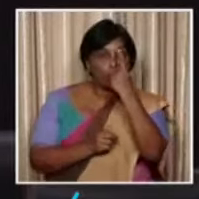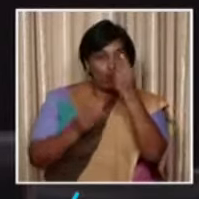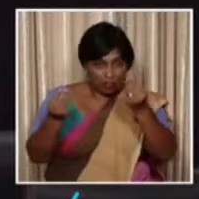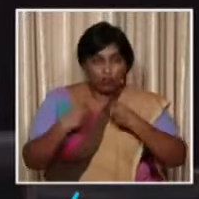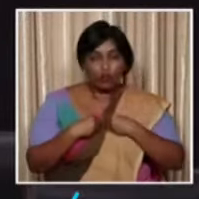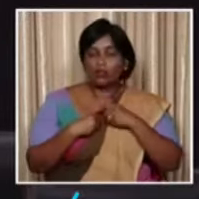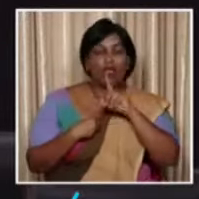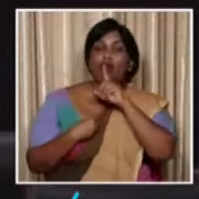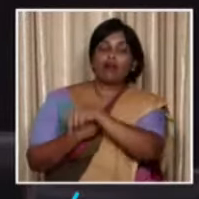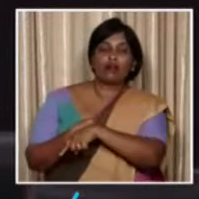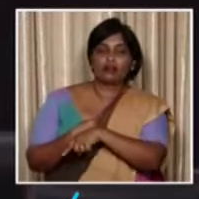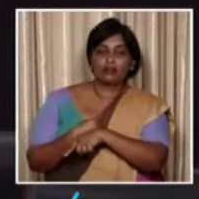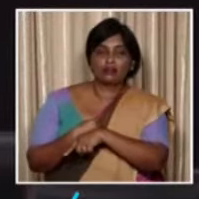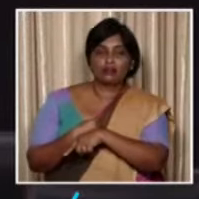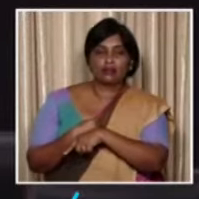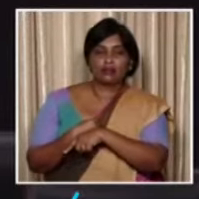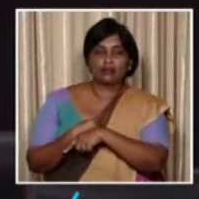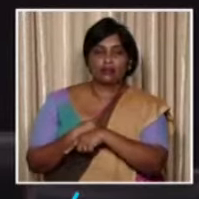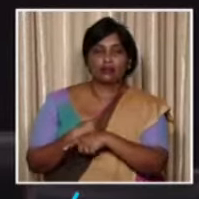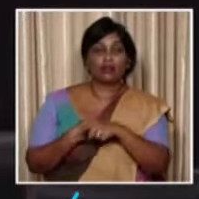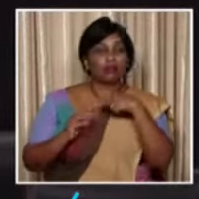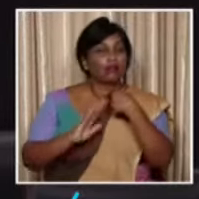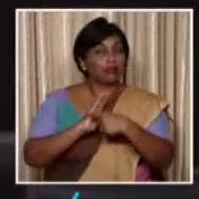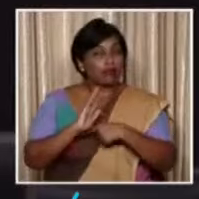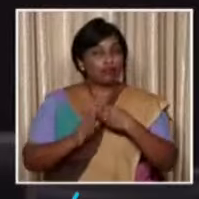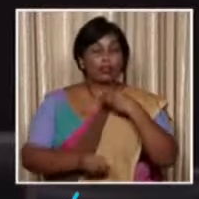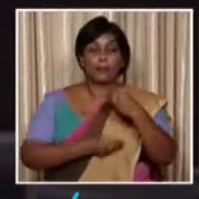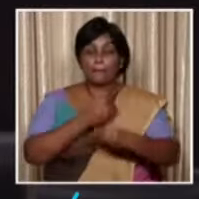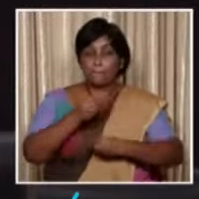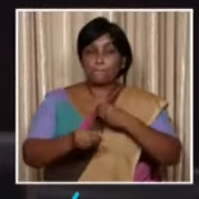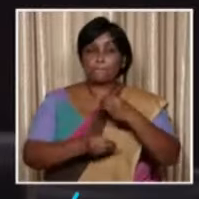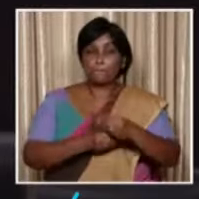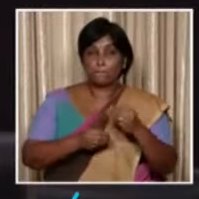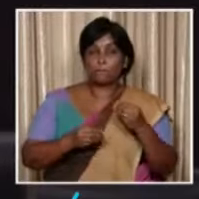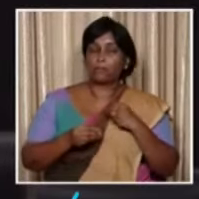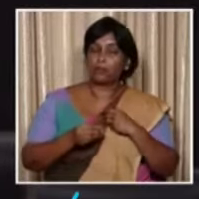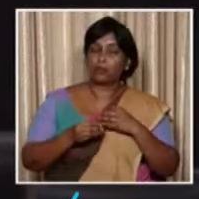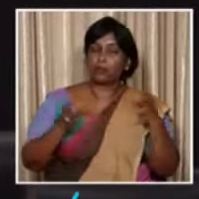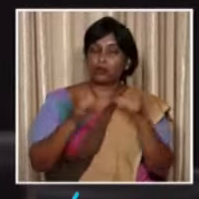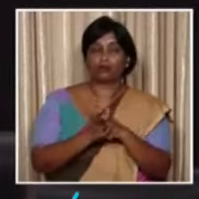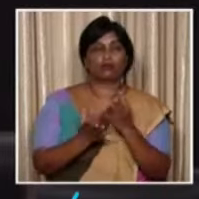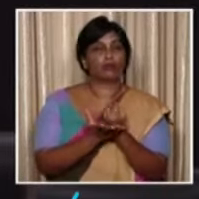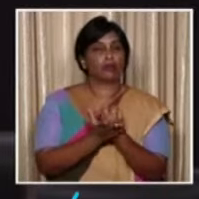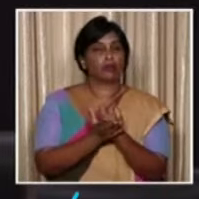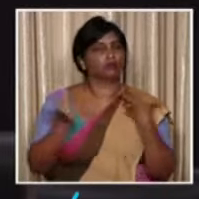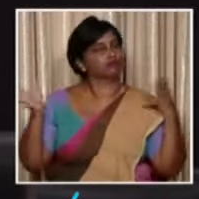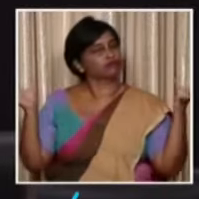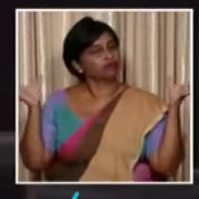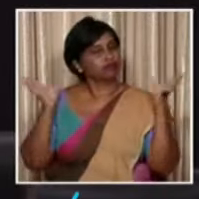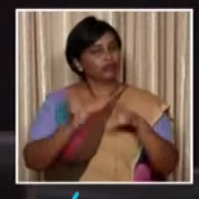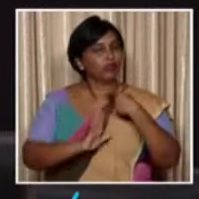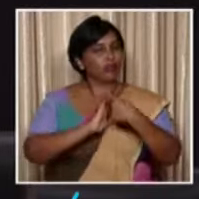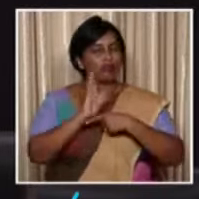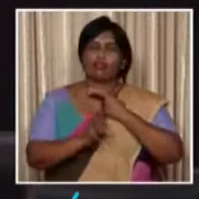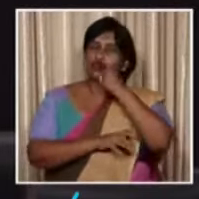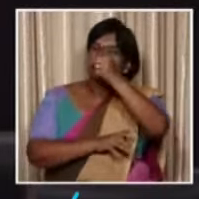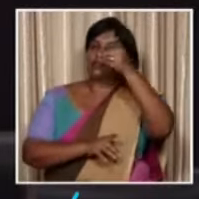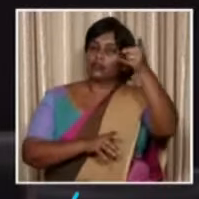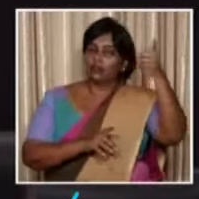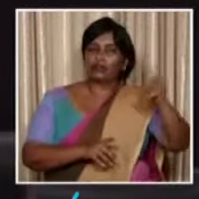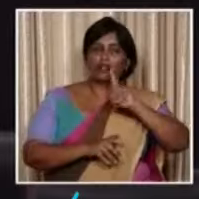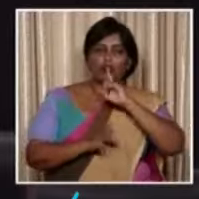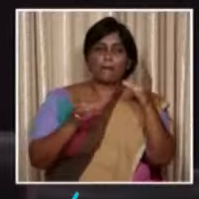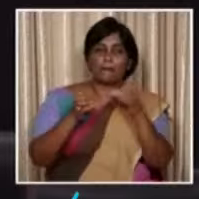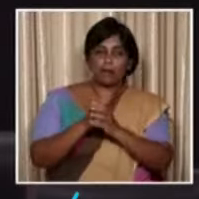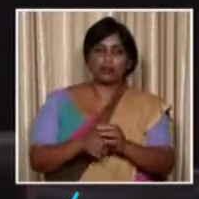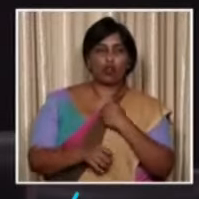තියනවාද කියලා මේ රටේම ව්‍යාපාරිකයන් පිළගැස්සුවා පොහට්ටුවට රට වටේ ගියා අහන්නක